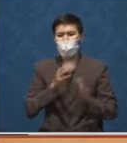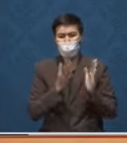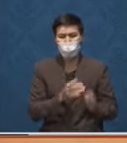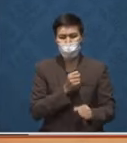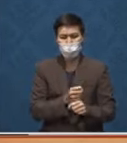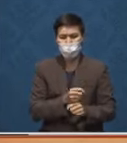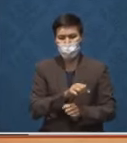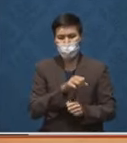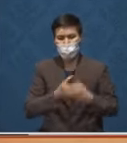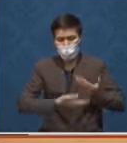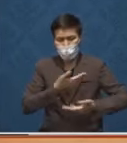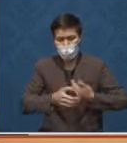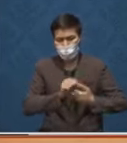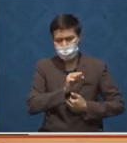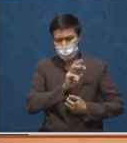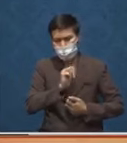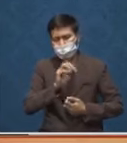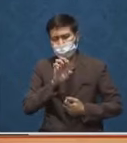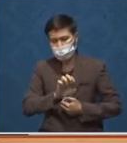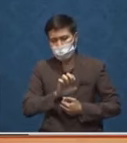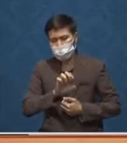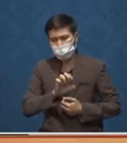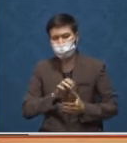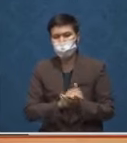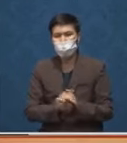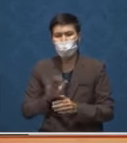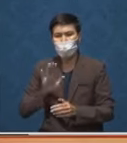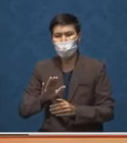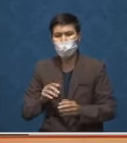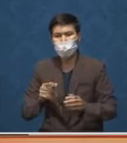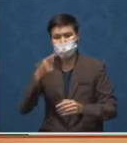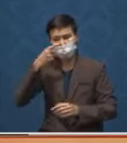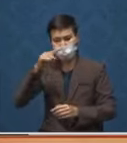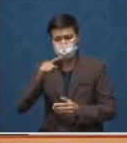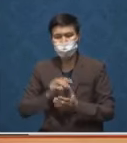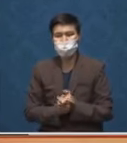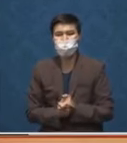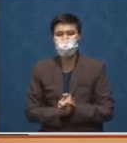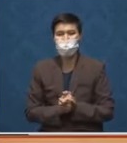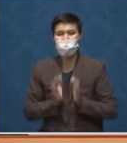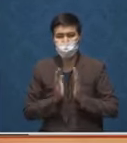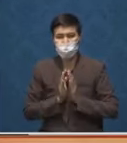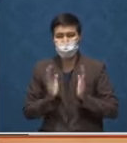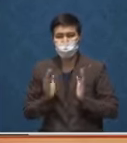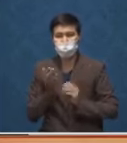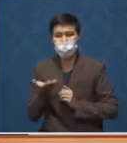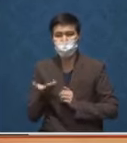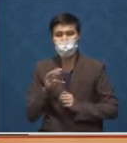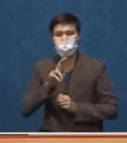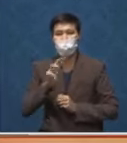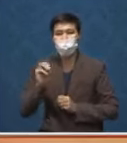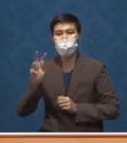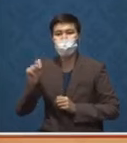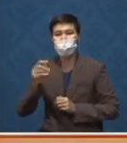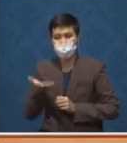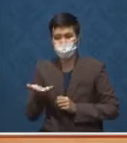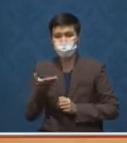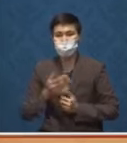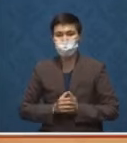ที่ควรจะเป็นรากฐานของเศรษฐกิจในประเทศนี้ค่ะขอบคุณค่ะ ขอเชิญท่านรัฐมนตรีครับ